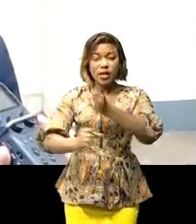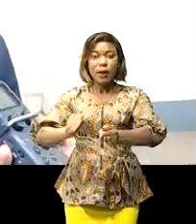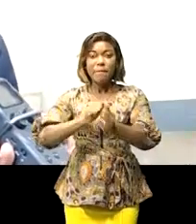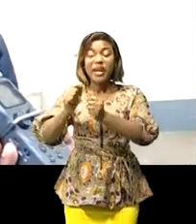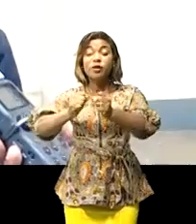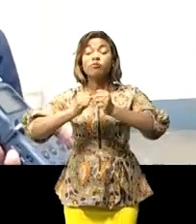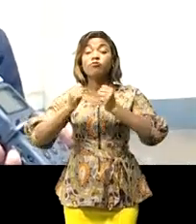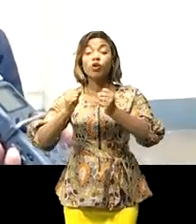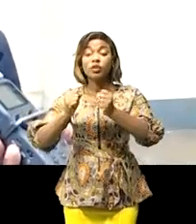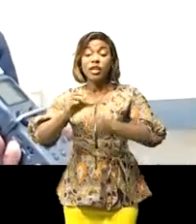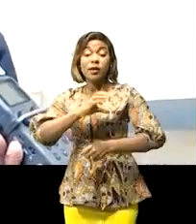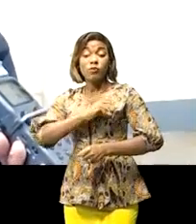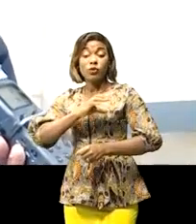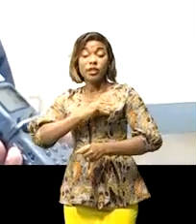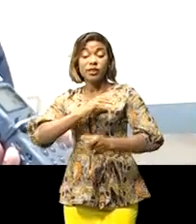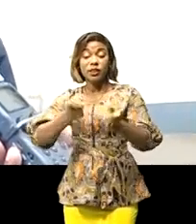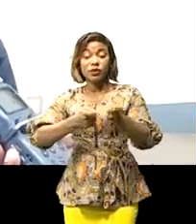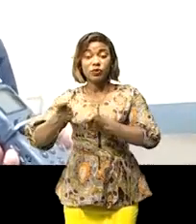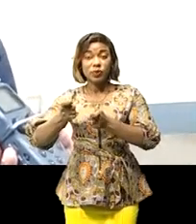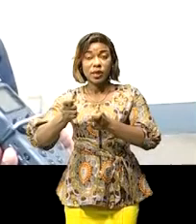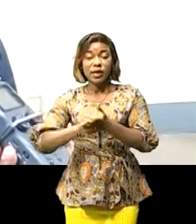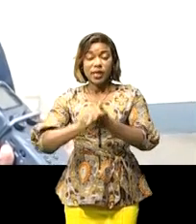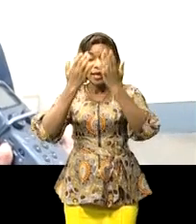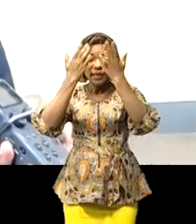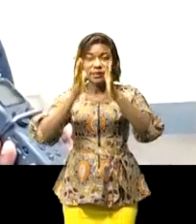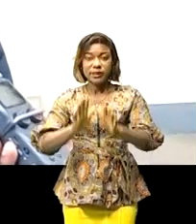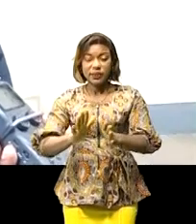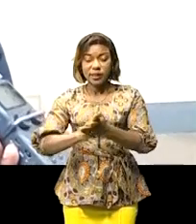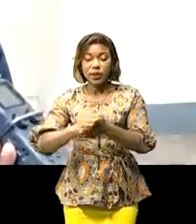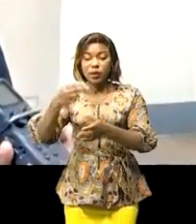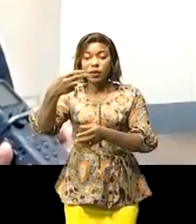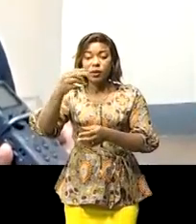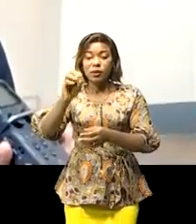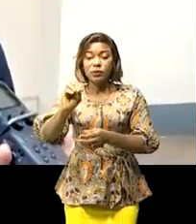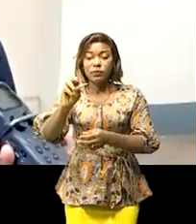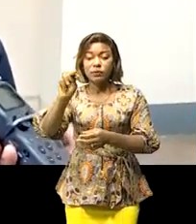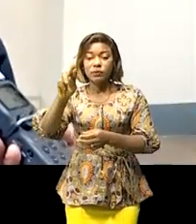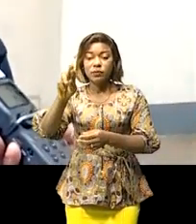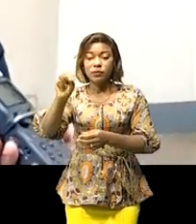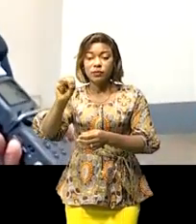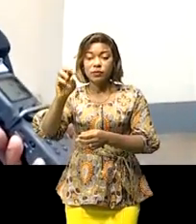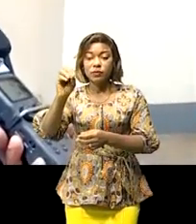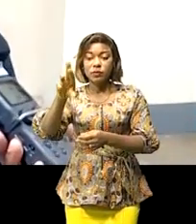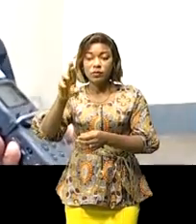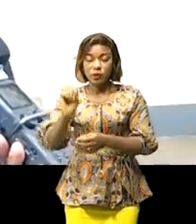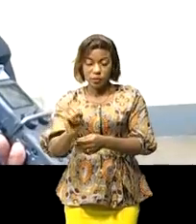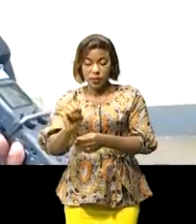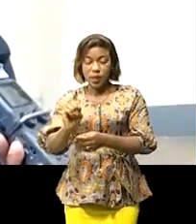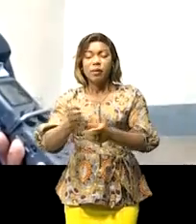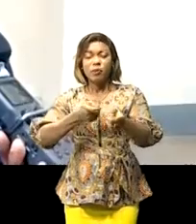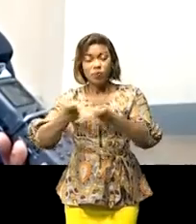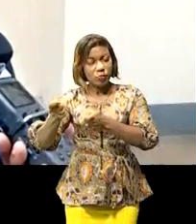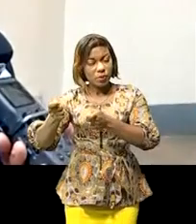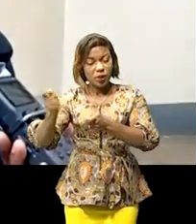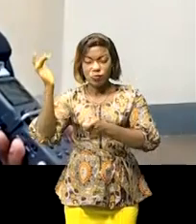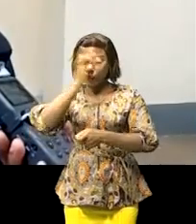police nationale. L'étudiant Honoré Samakwete, lâchement abattu, avait suscité beaucoup d'espoir. La